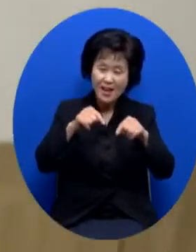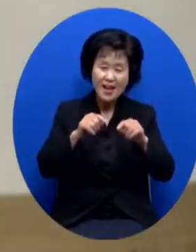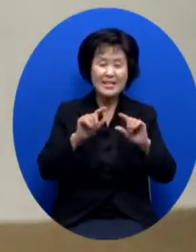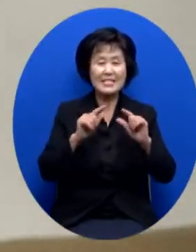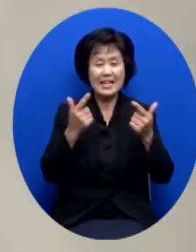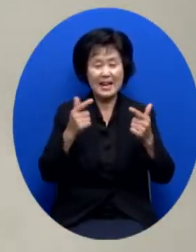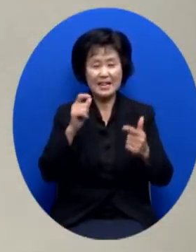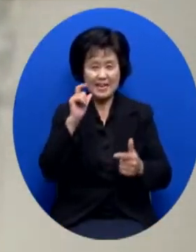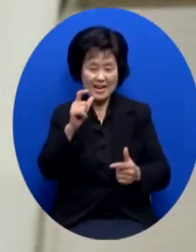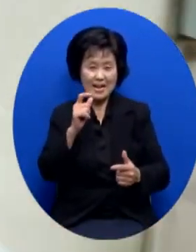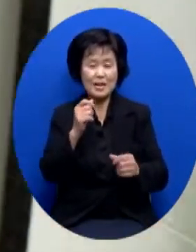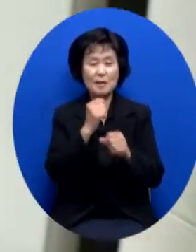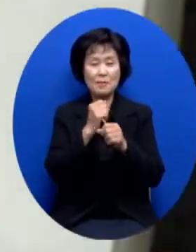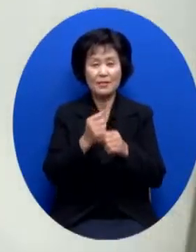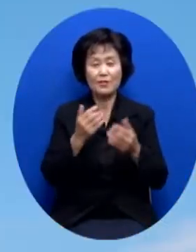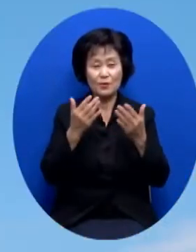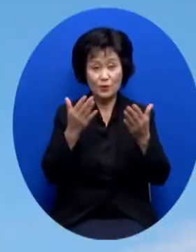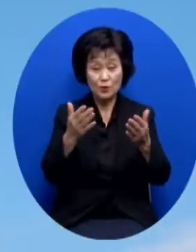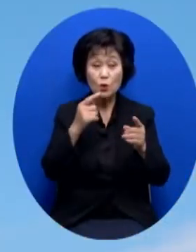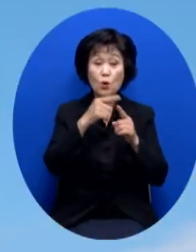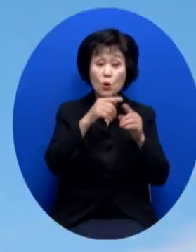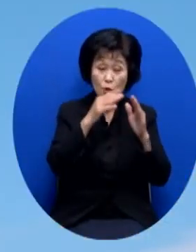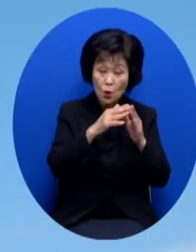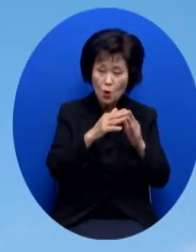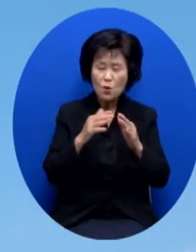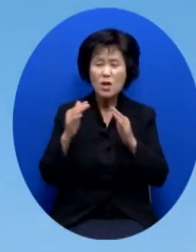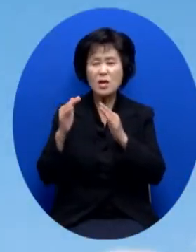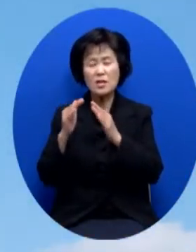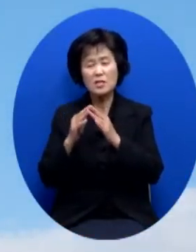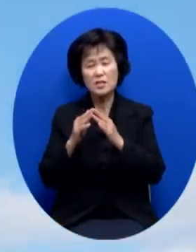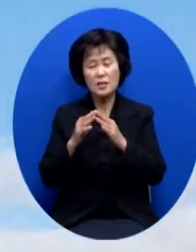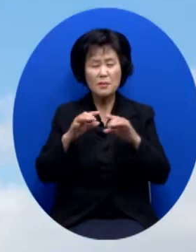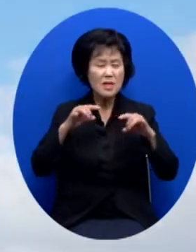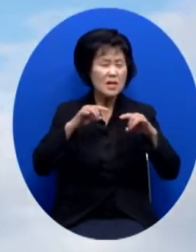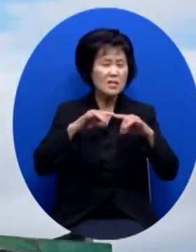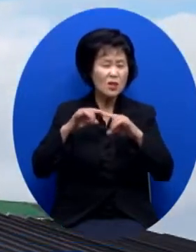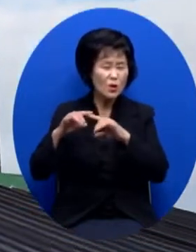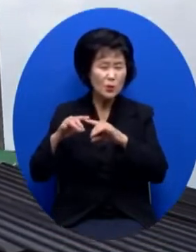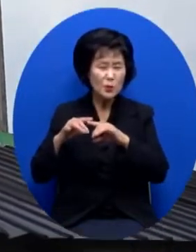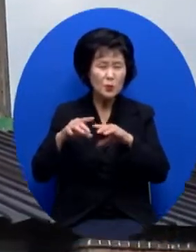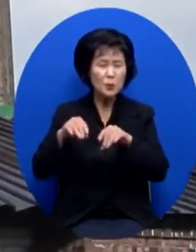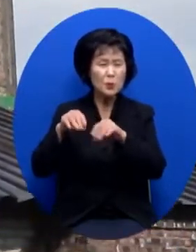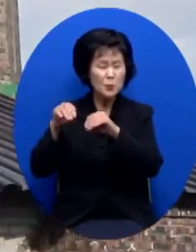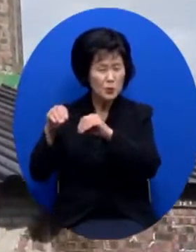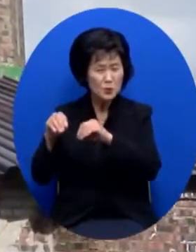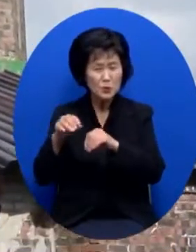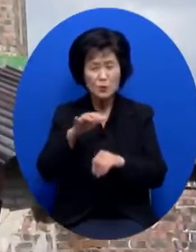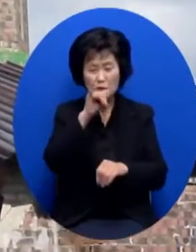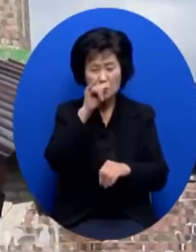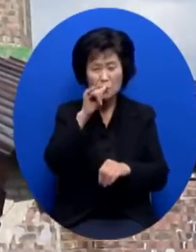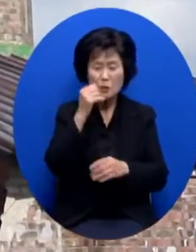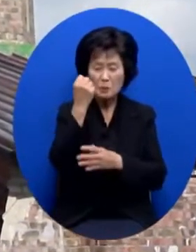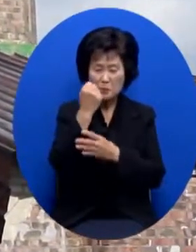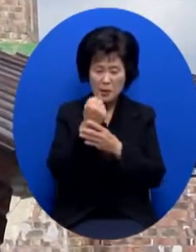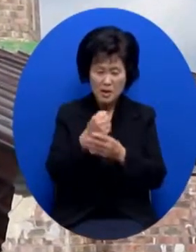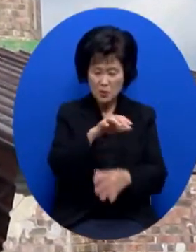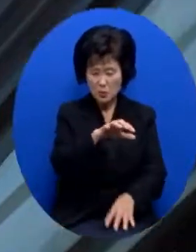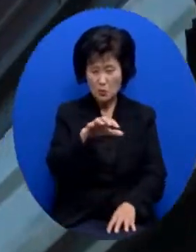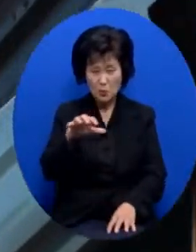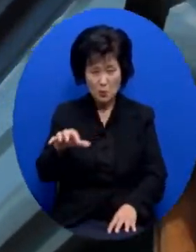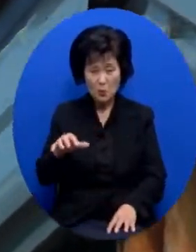하다가 보니까 교회에도 그렇고 사택에도 그렇고 전기가 누전이 되고 또 누전판에